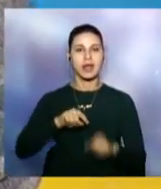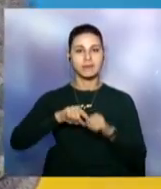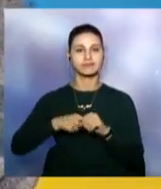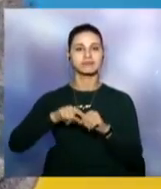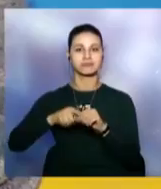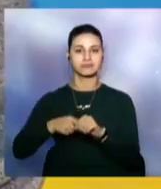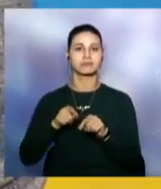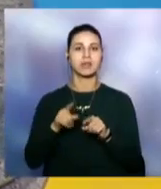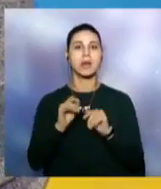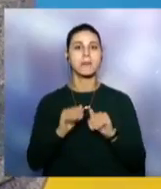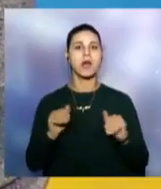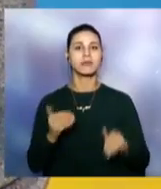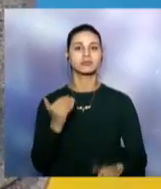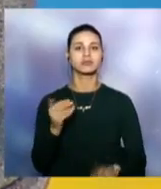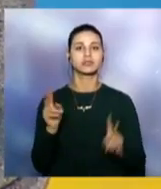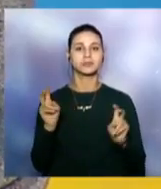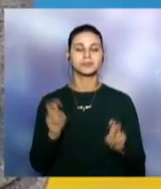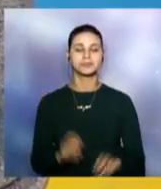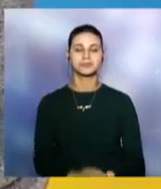რომ მისი პირველი